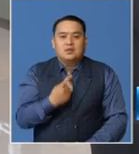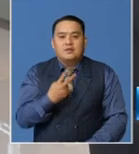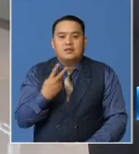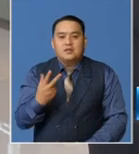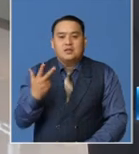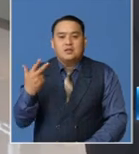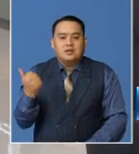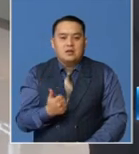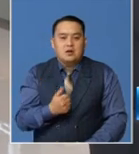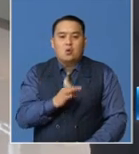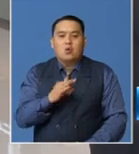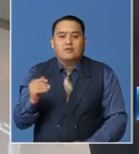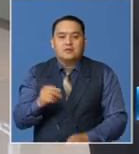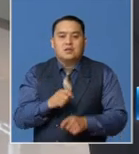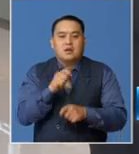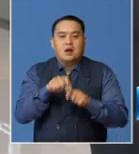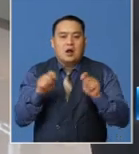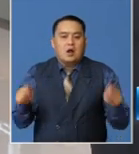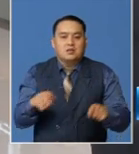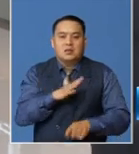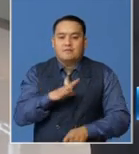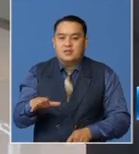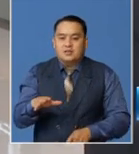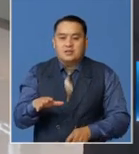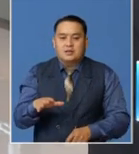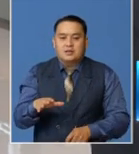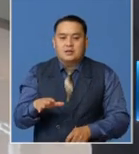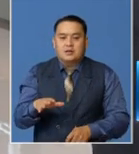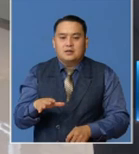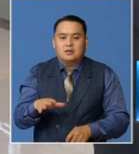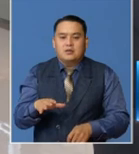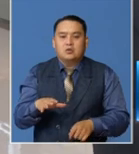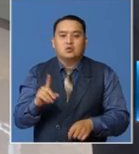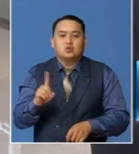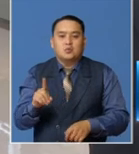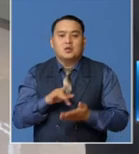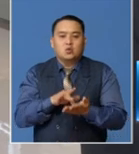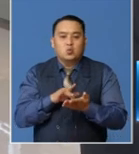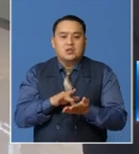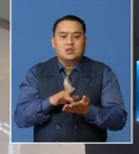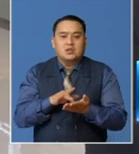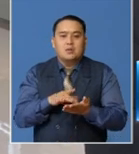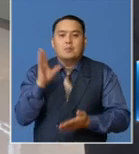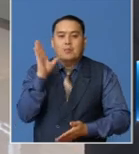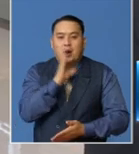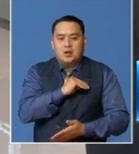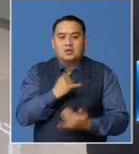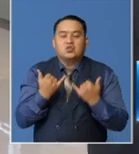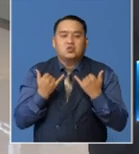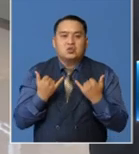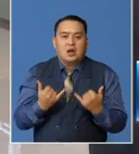строительство официально мы еще не открыты но как бы демоверсия чтобы туристы могли уже